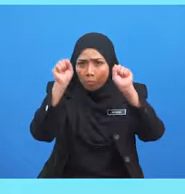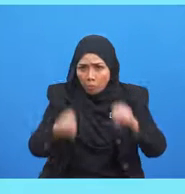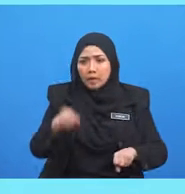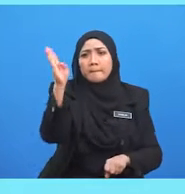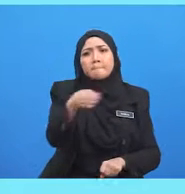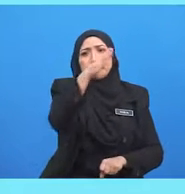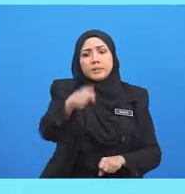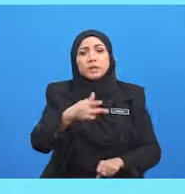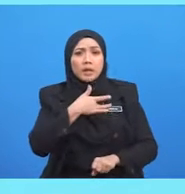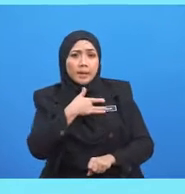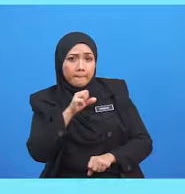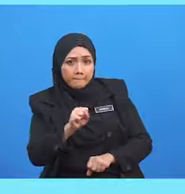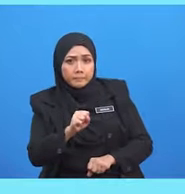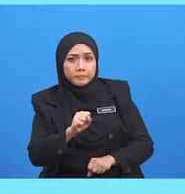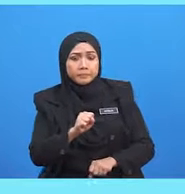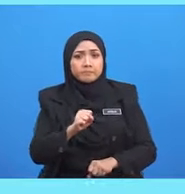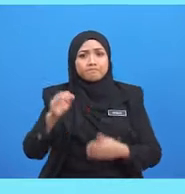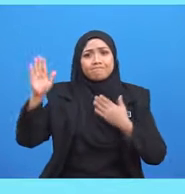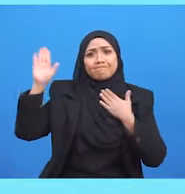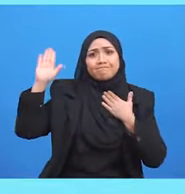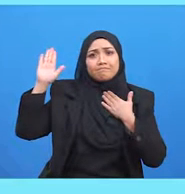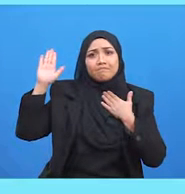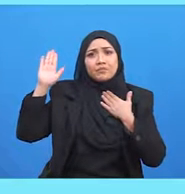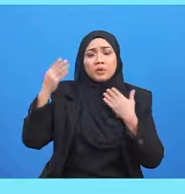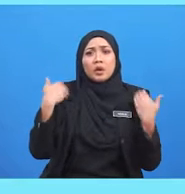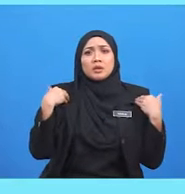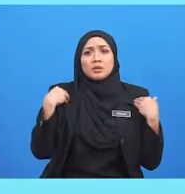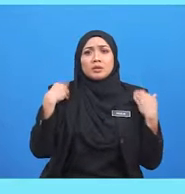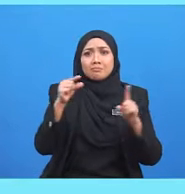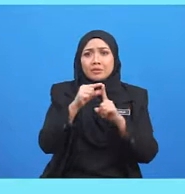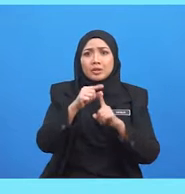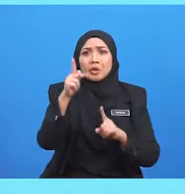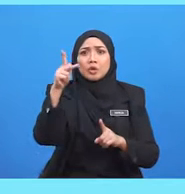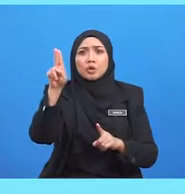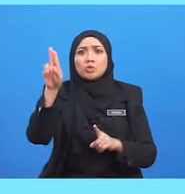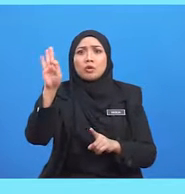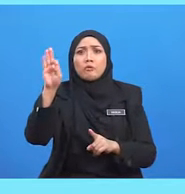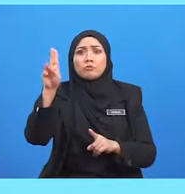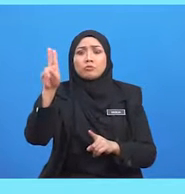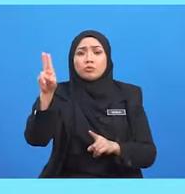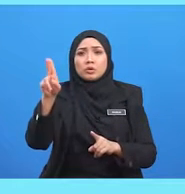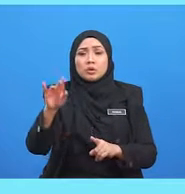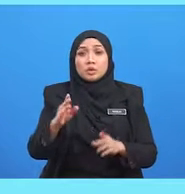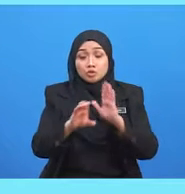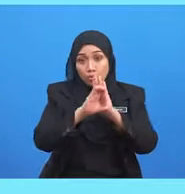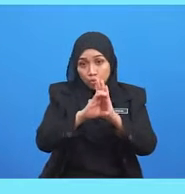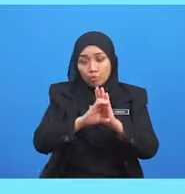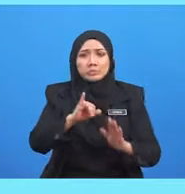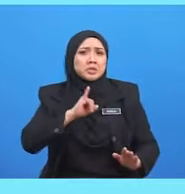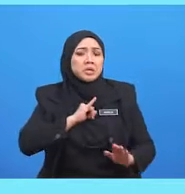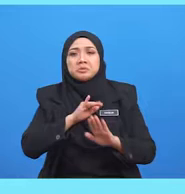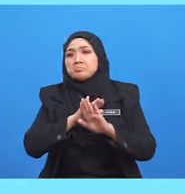tidak lagi beragama Islam, Al-Quran sudah tidak sesuai lagi diamalkan. Penafian akidah